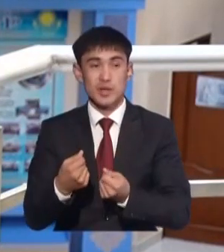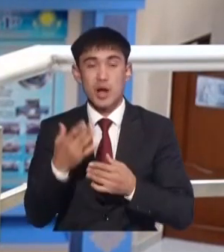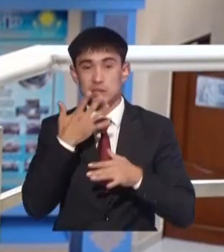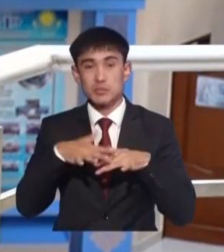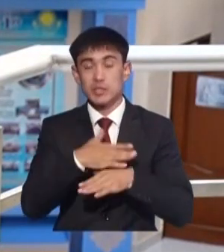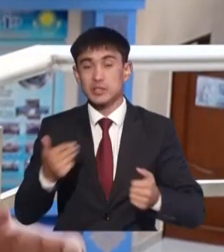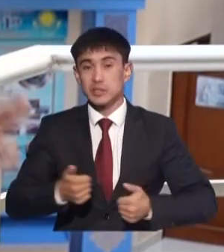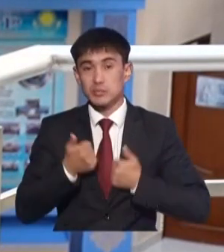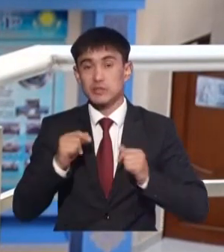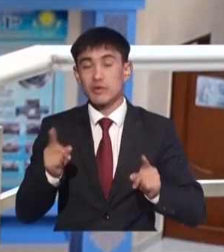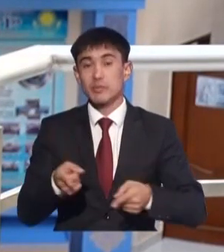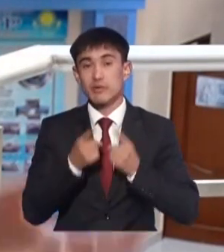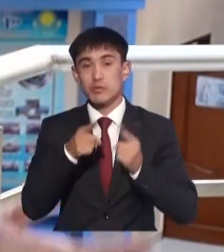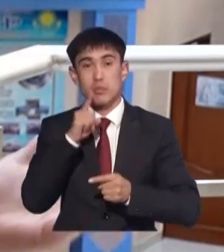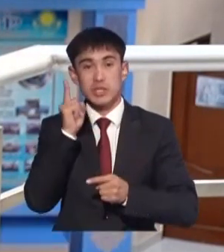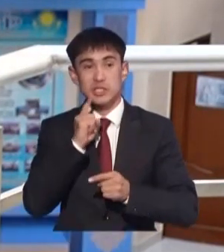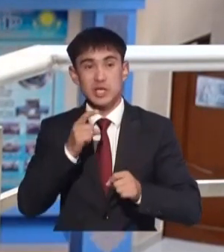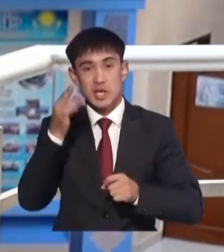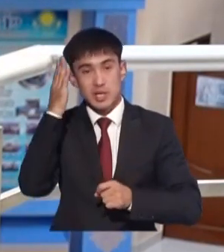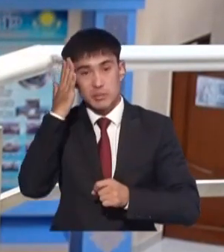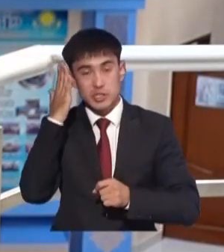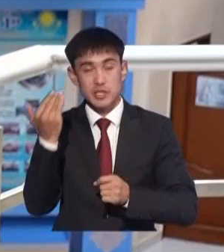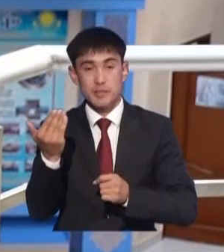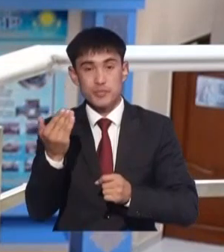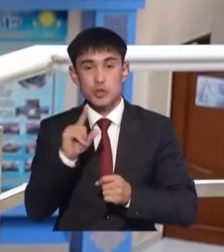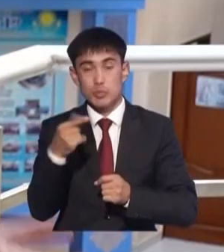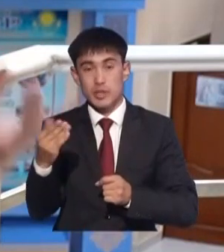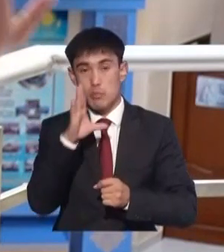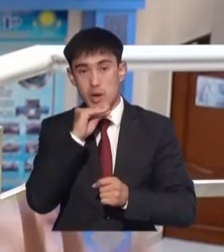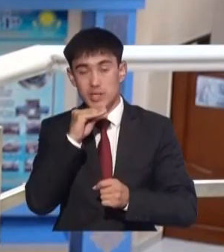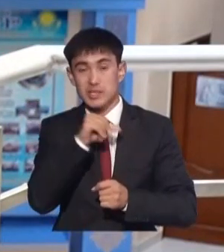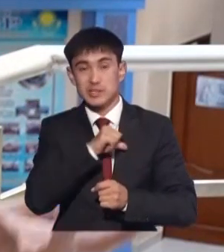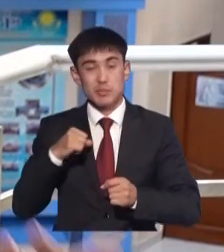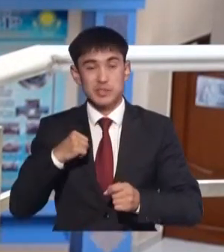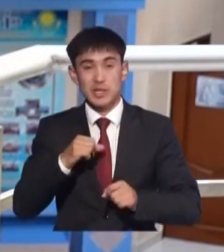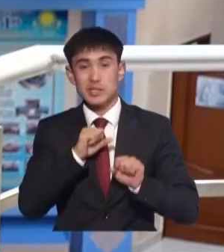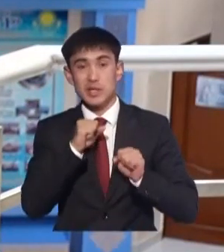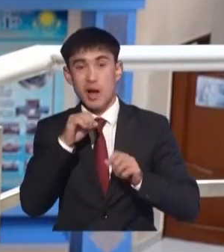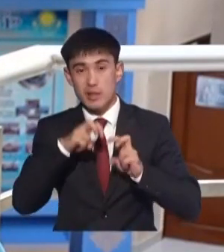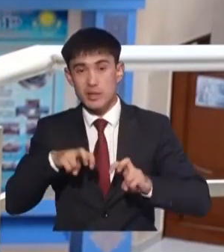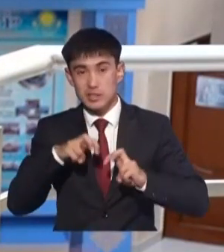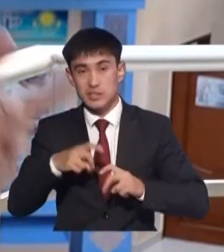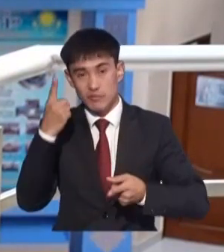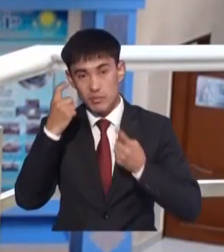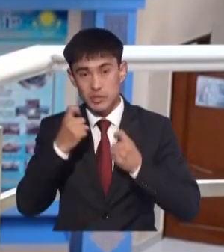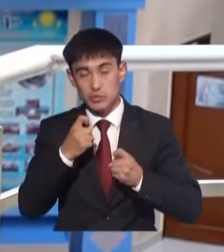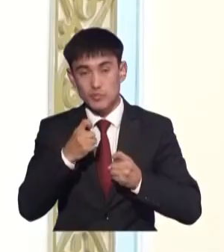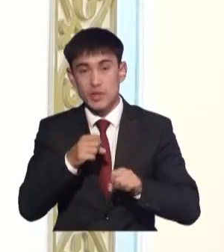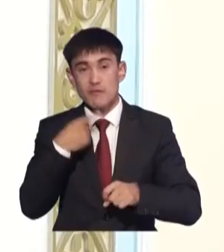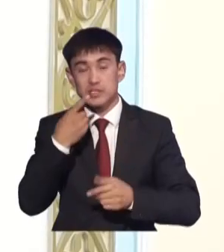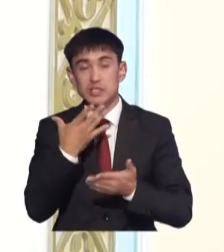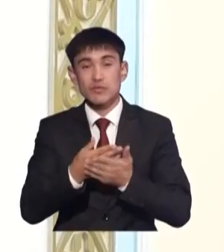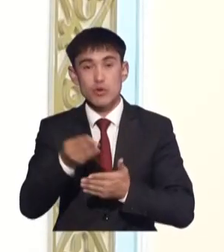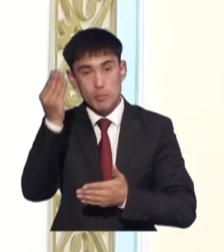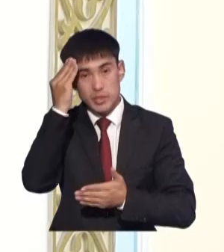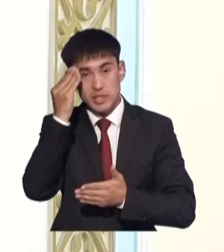Ассамблея стремится формировать у молодежи критическое мышление, чтобы они могли самостоятельно анализировать информацию и высказывать